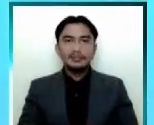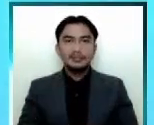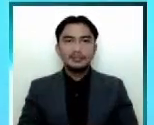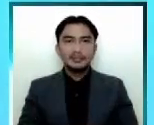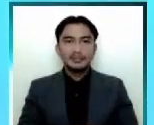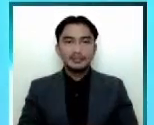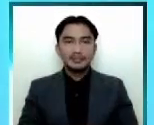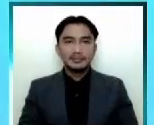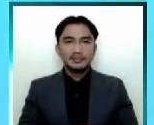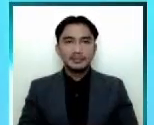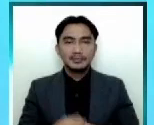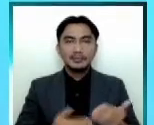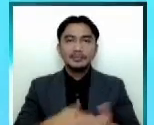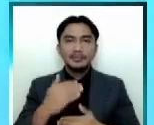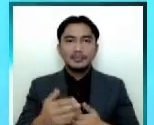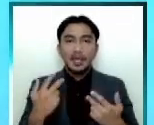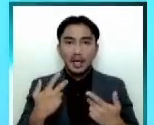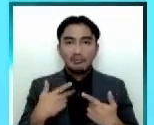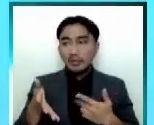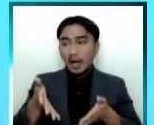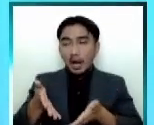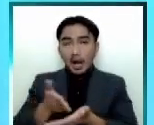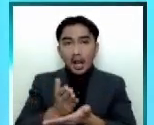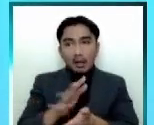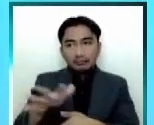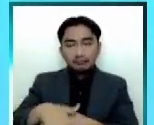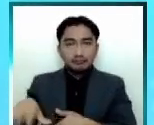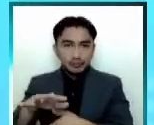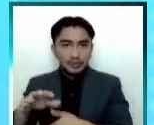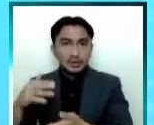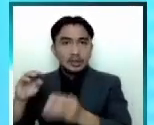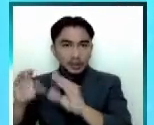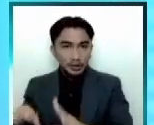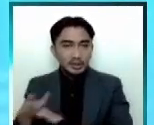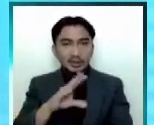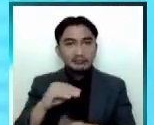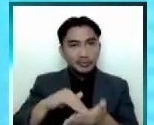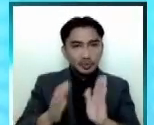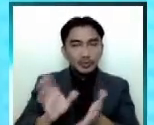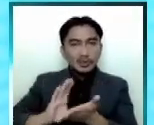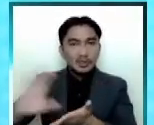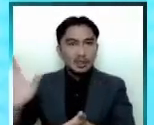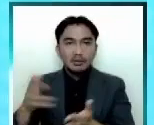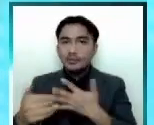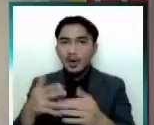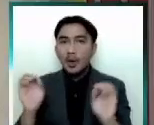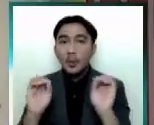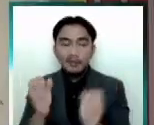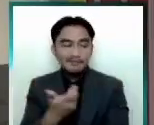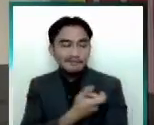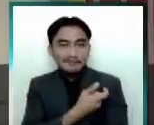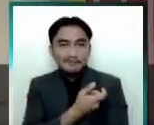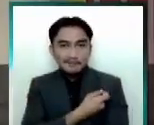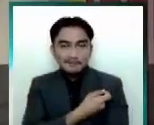Pinapayagan ng pumasok sa face-to-face classes ang college students at teachers kahit hindi pa bakunado contra COVID-19. Ayon